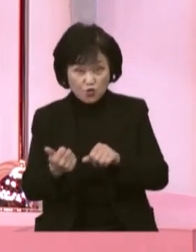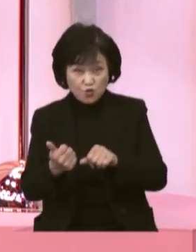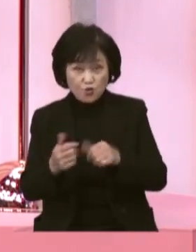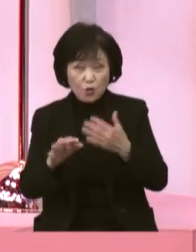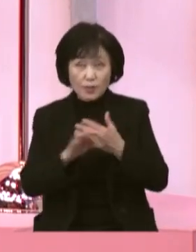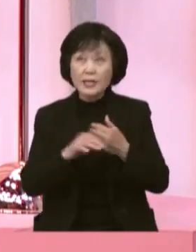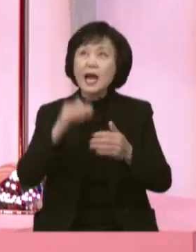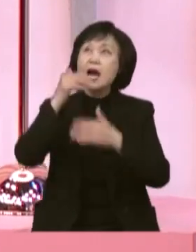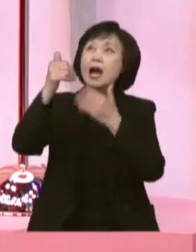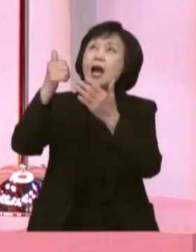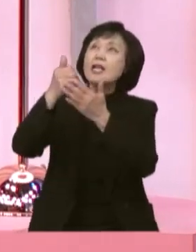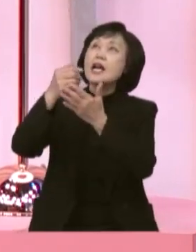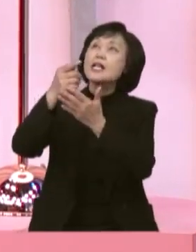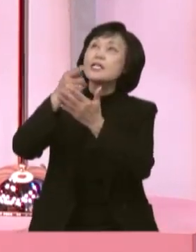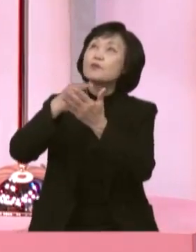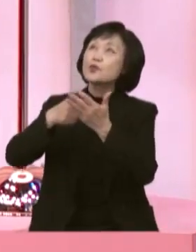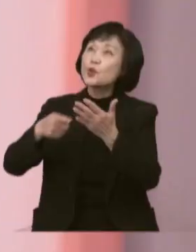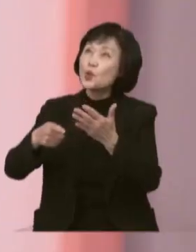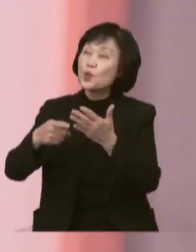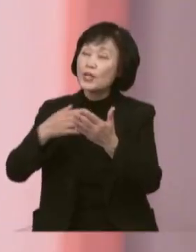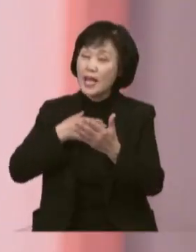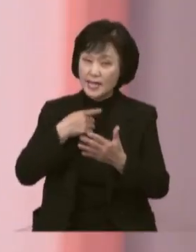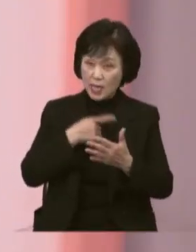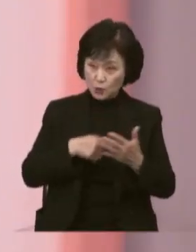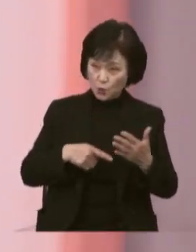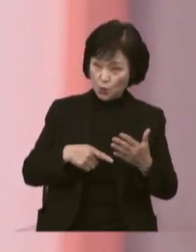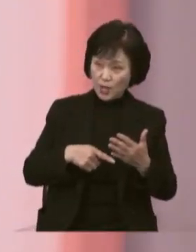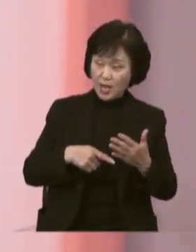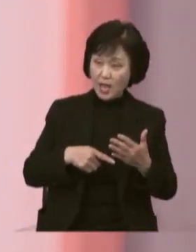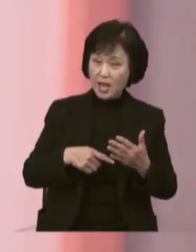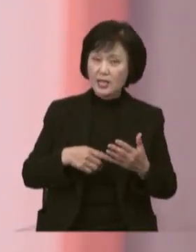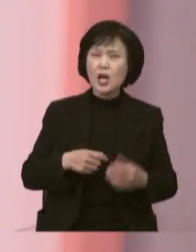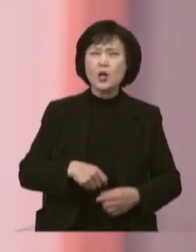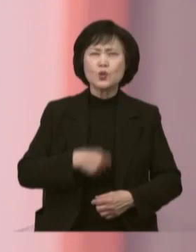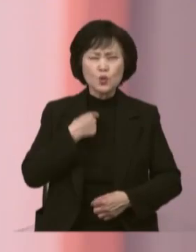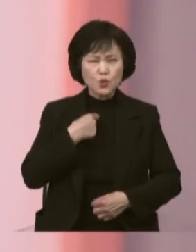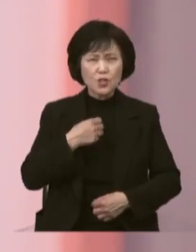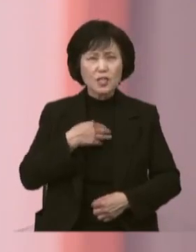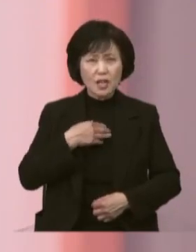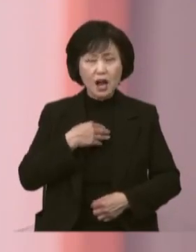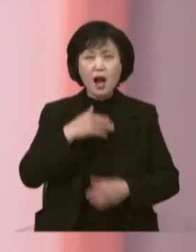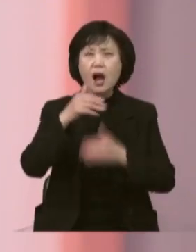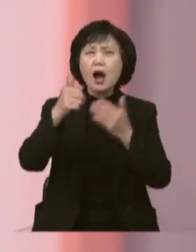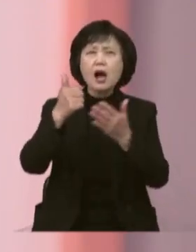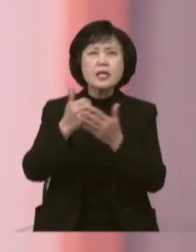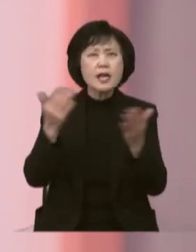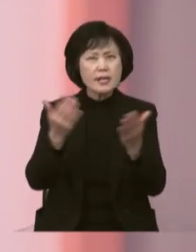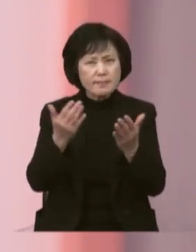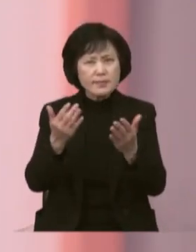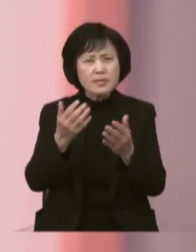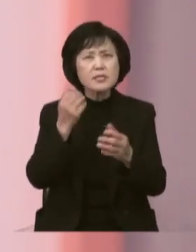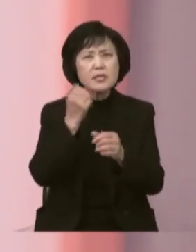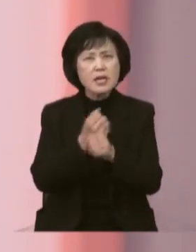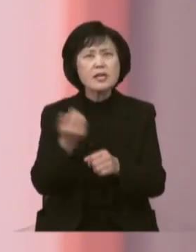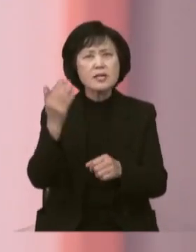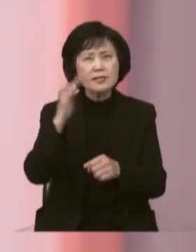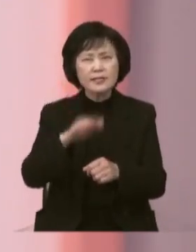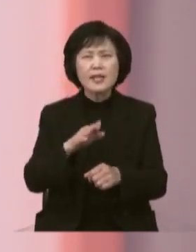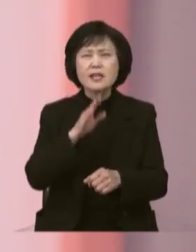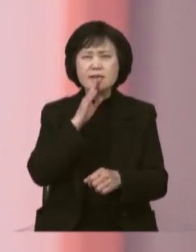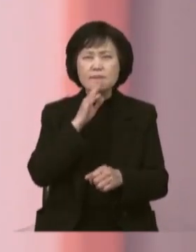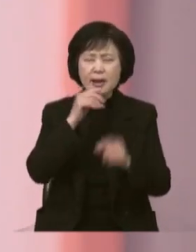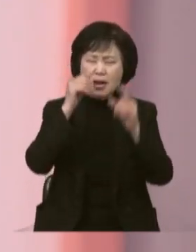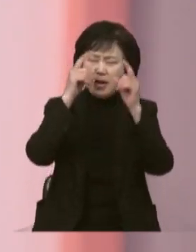매주 내가 그 시골로 다니면서 내가 하나님 증거도 내가 했어요. 근데 나를 이렇게 암으로 이렇게 해가지고